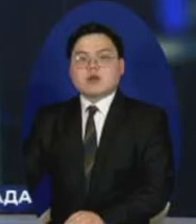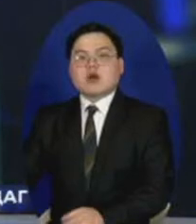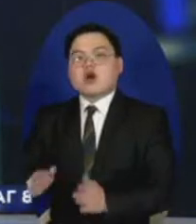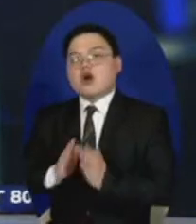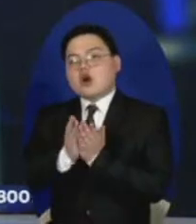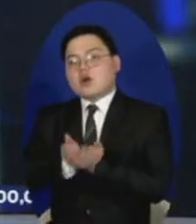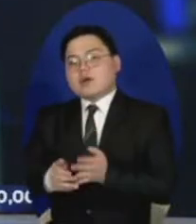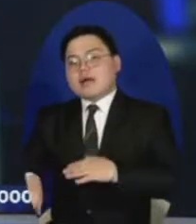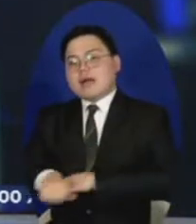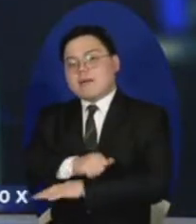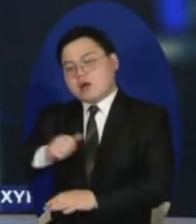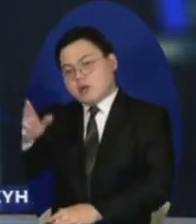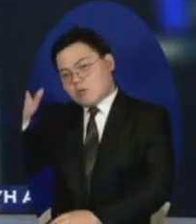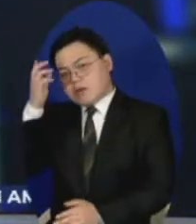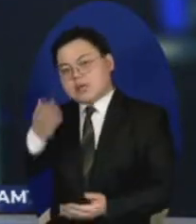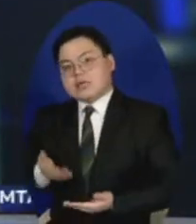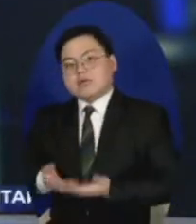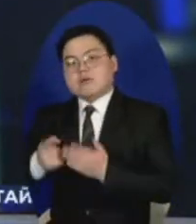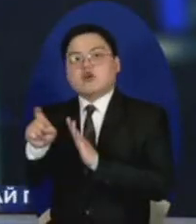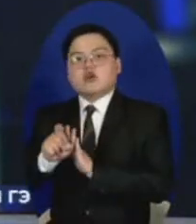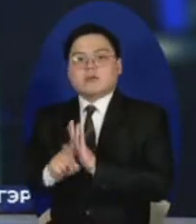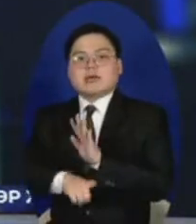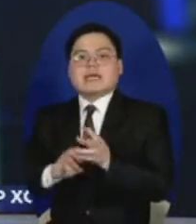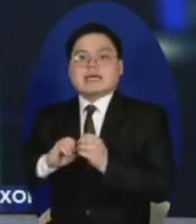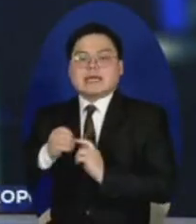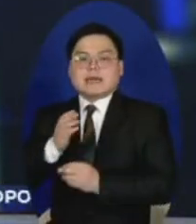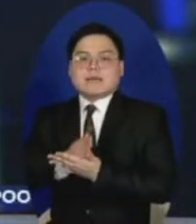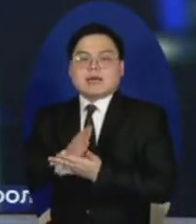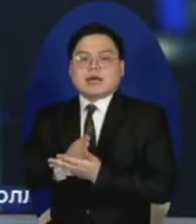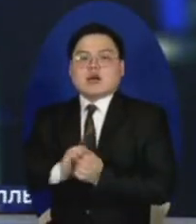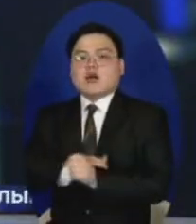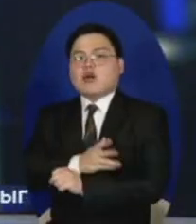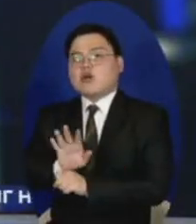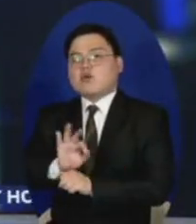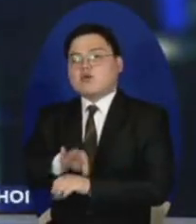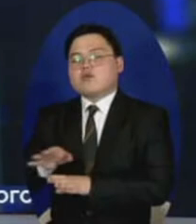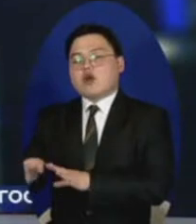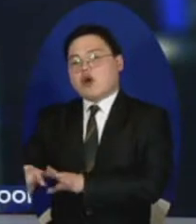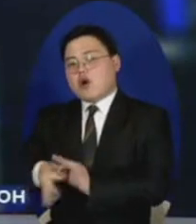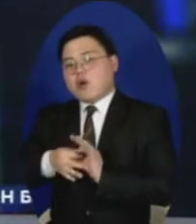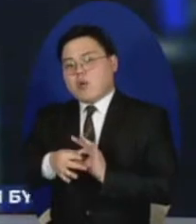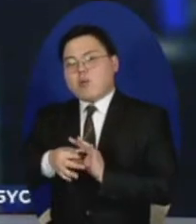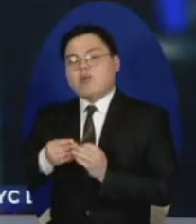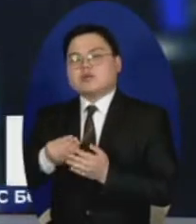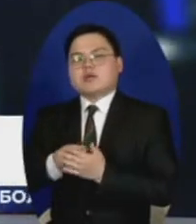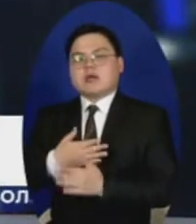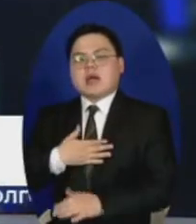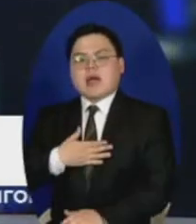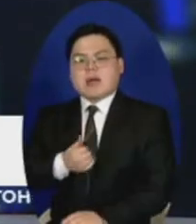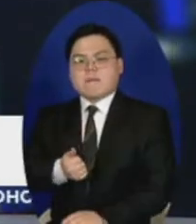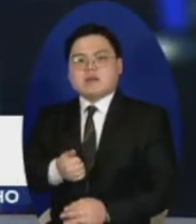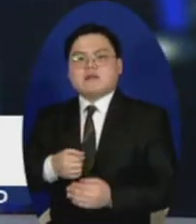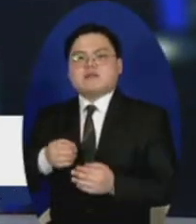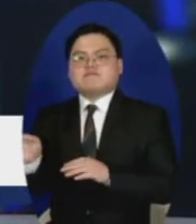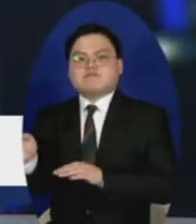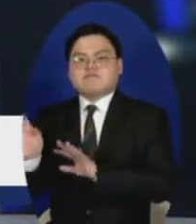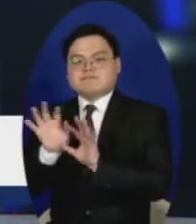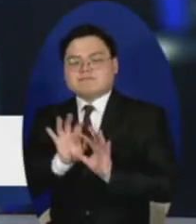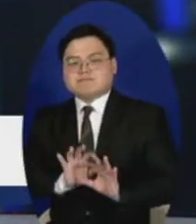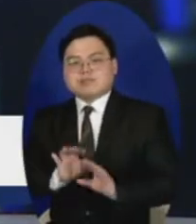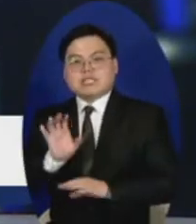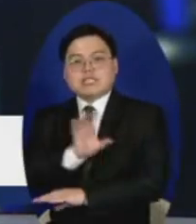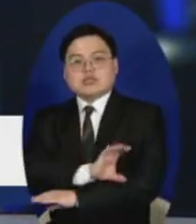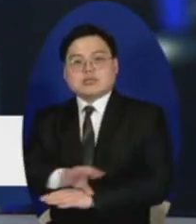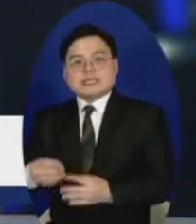Хөвсгөл аймагт боловсролыг дэмжих хөтөлбөр хэрэгждэгэ. Мөн одоо цар тахлын нөхцөлөөс хамаараад танхимын сургалт цахим хэлбэр шилжих үед ялангуяа сургуулийн багш нарын